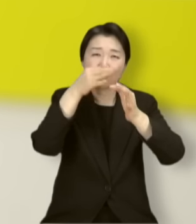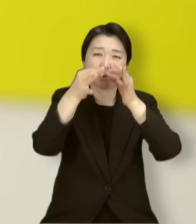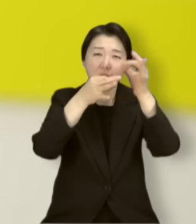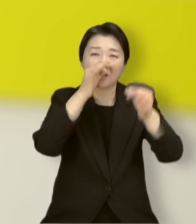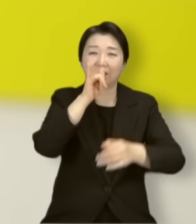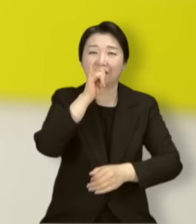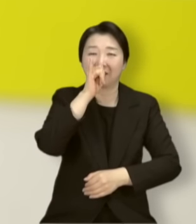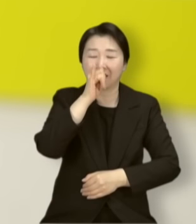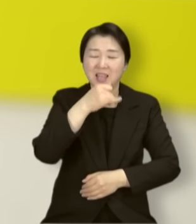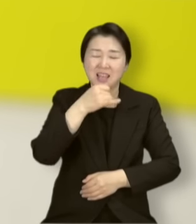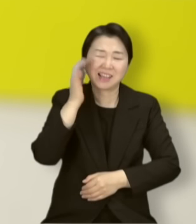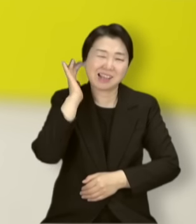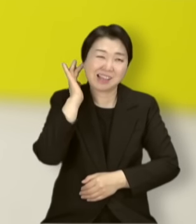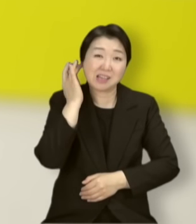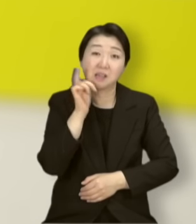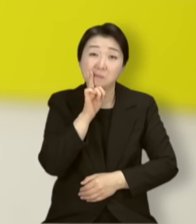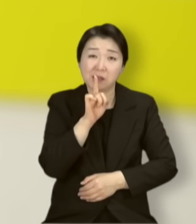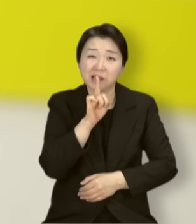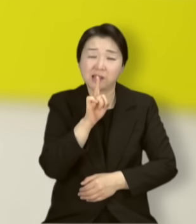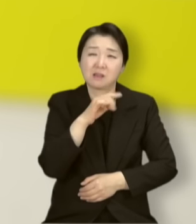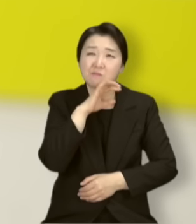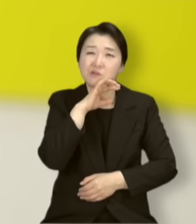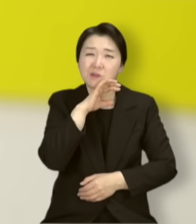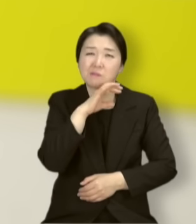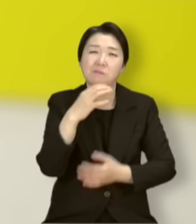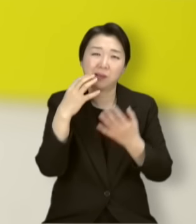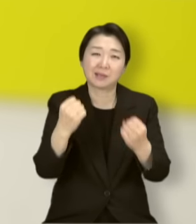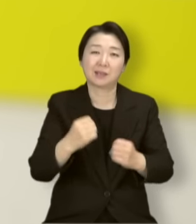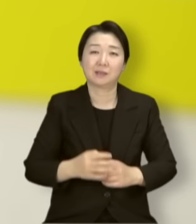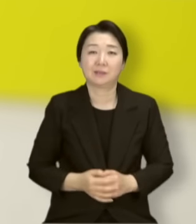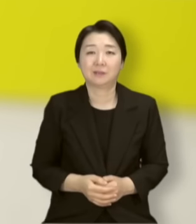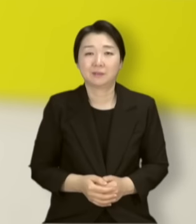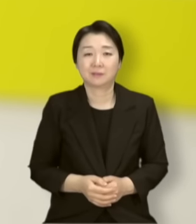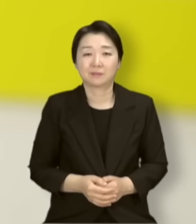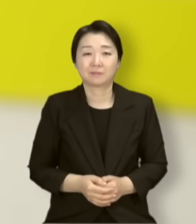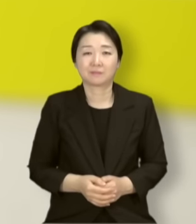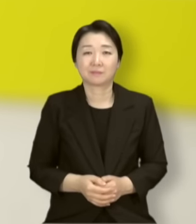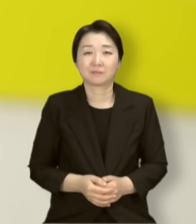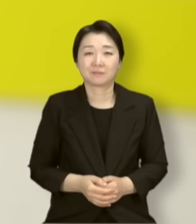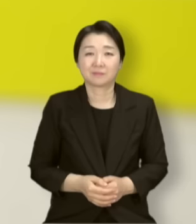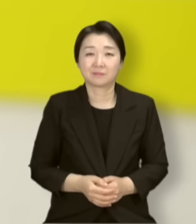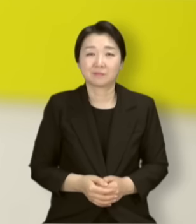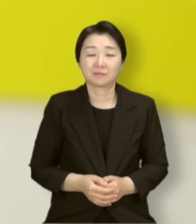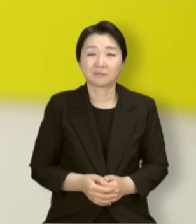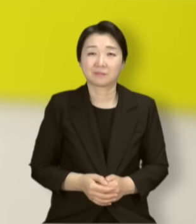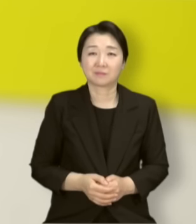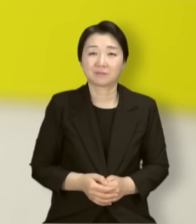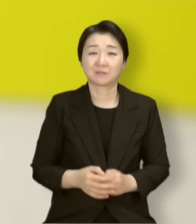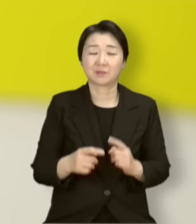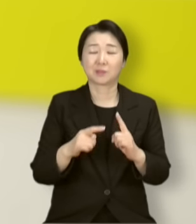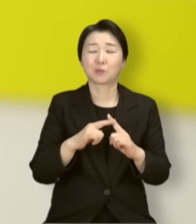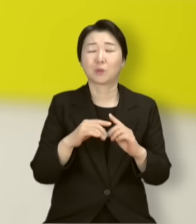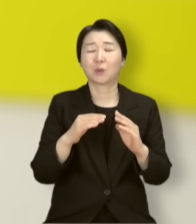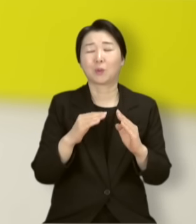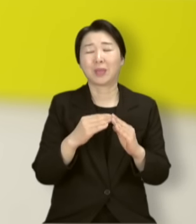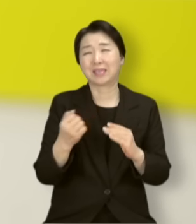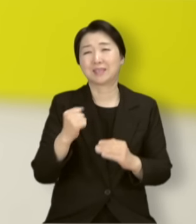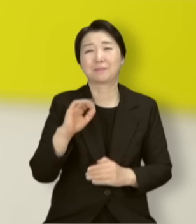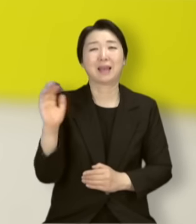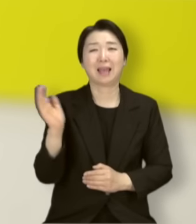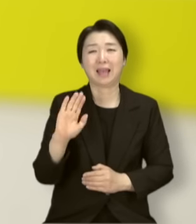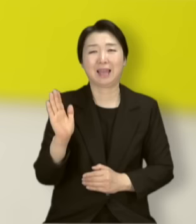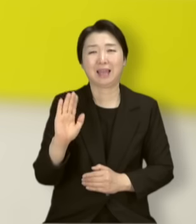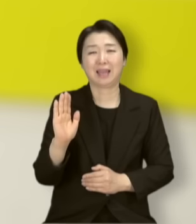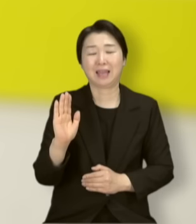지른다, 시끄럽다, 이제 클레임이 많았던 거예요. 네, 네. 게다가 이제 교회가 약하니까